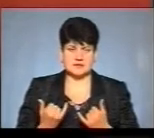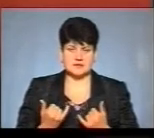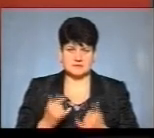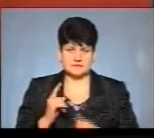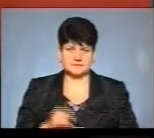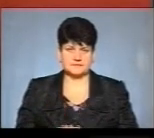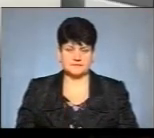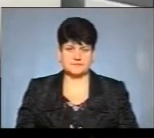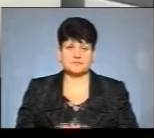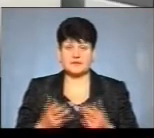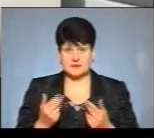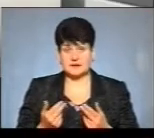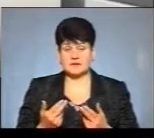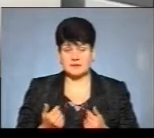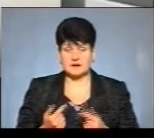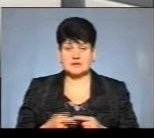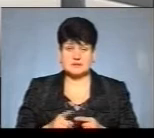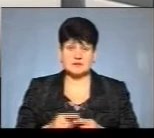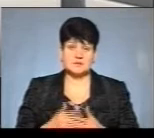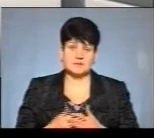відомі? Так, це є близько